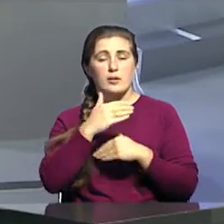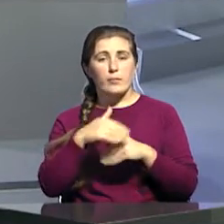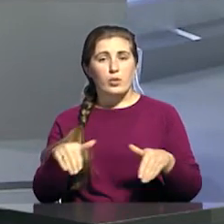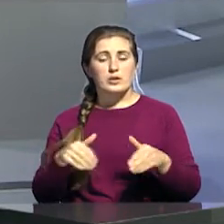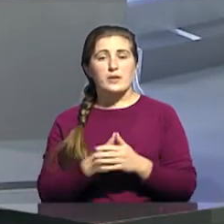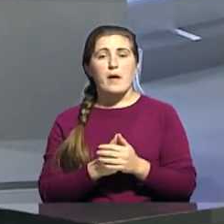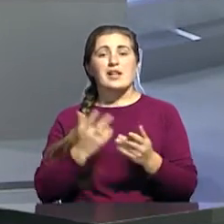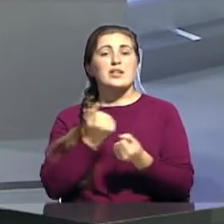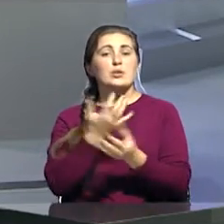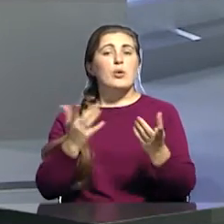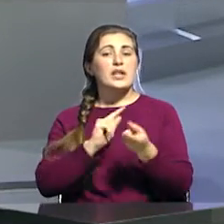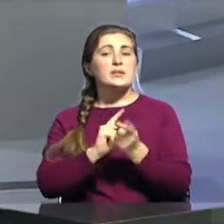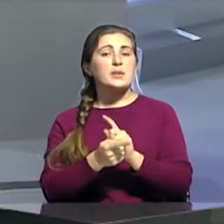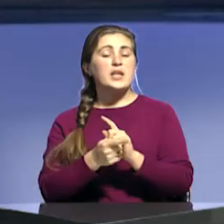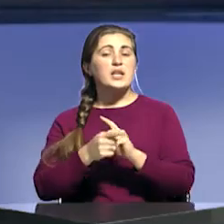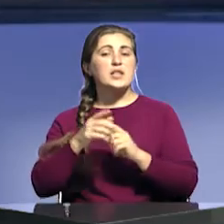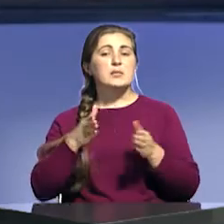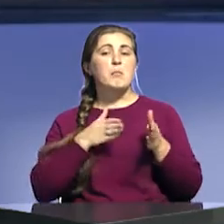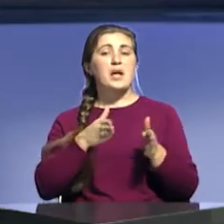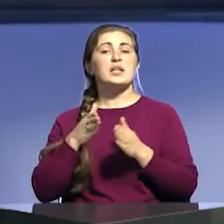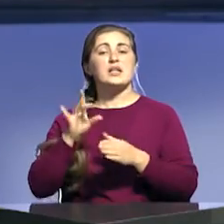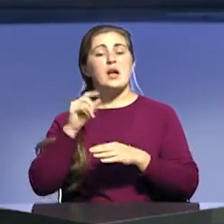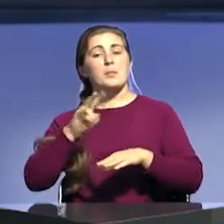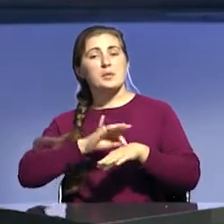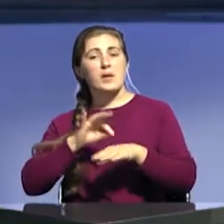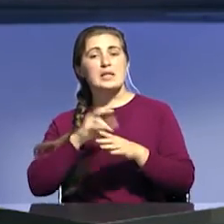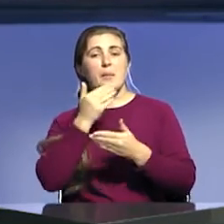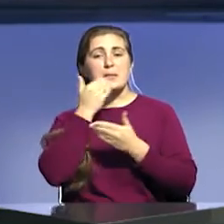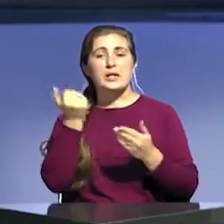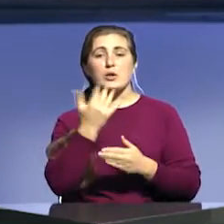изменились методы вот, непосредственно борьбы с раковыми заболеваниями за последние несколько лет?